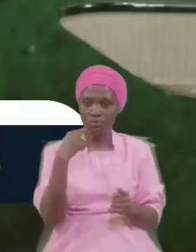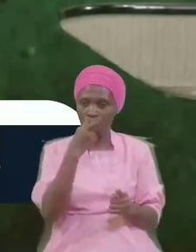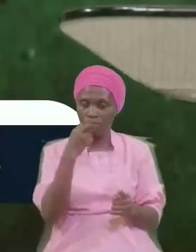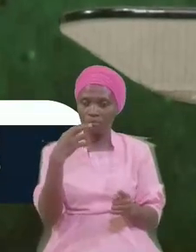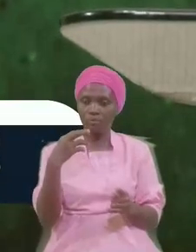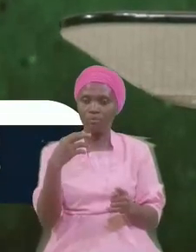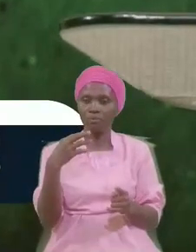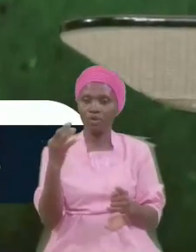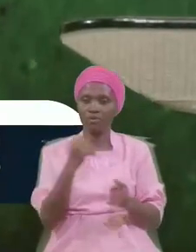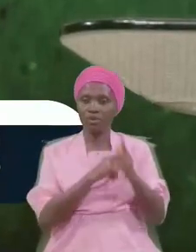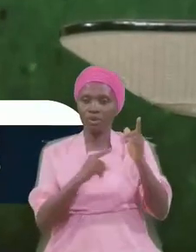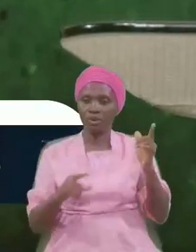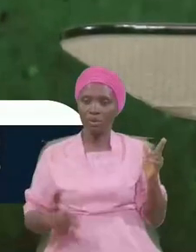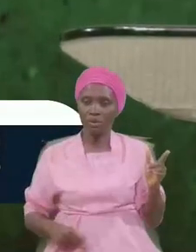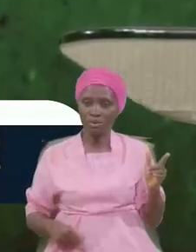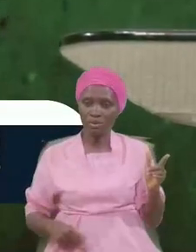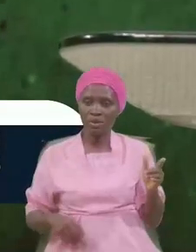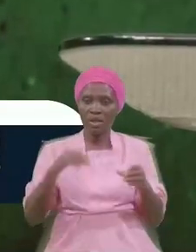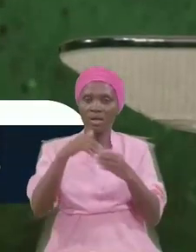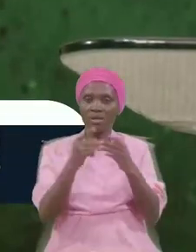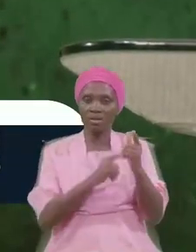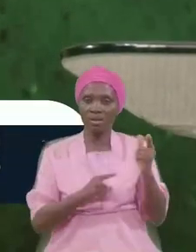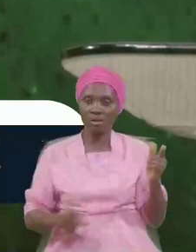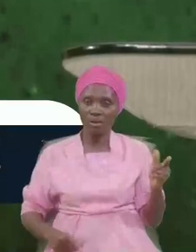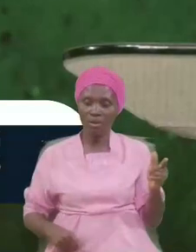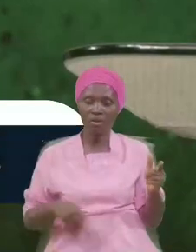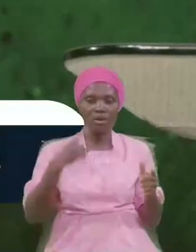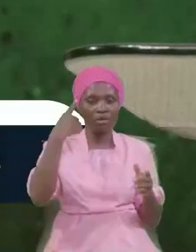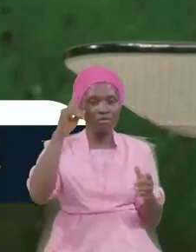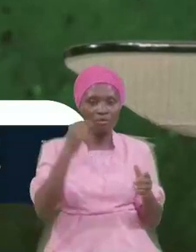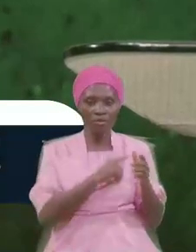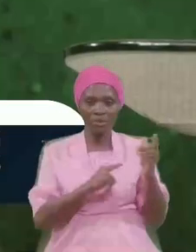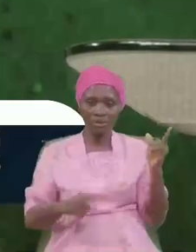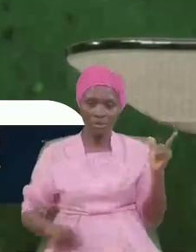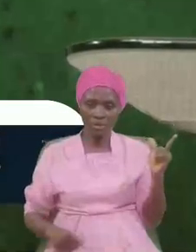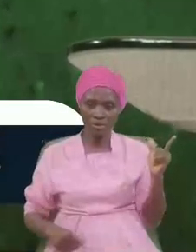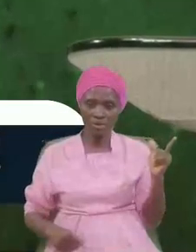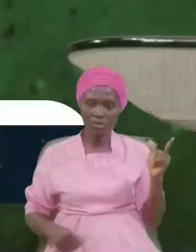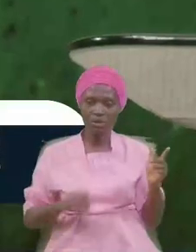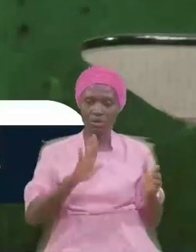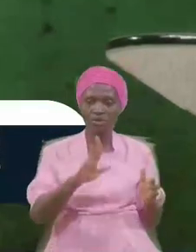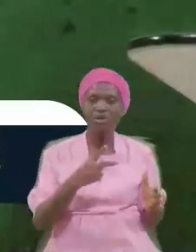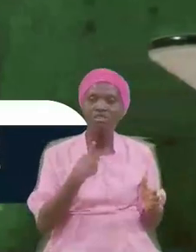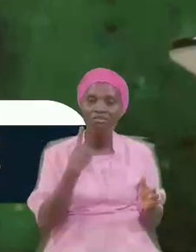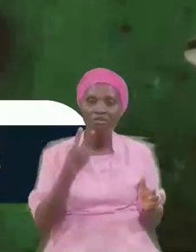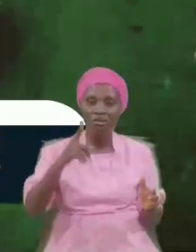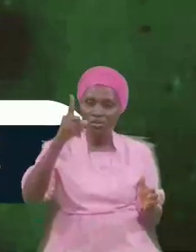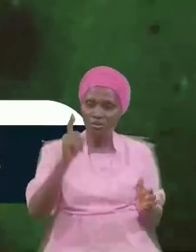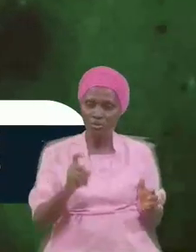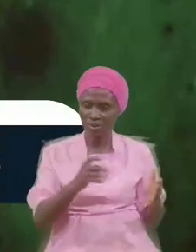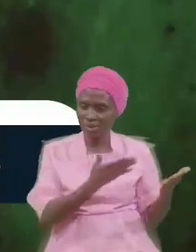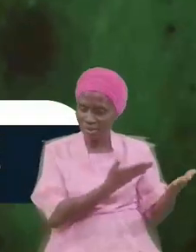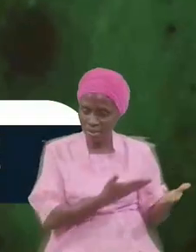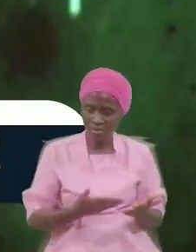vous parlez pour le Seigneur, dans le Seigneur, votre voix